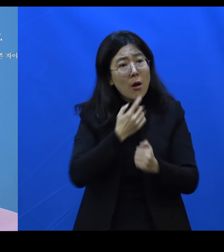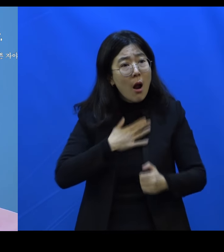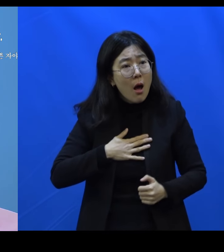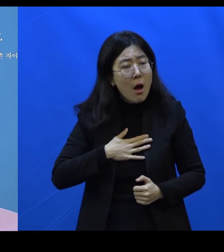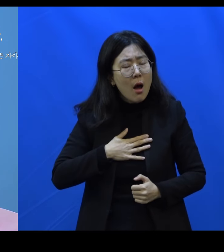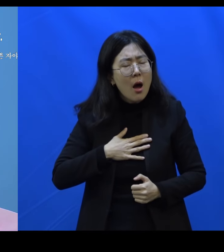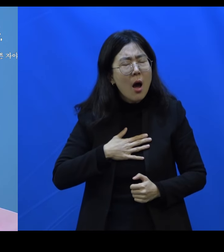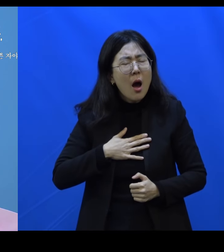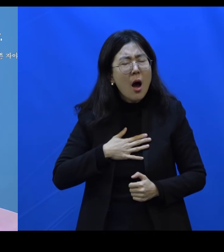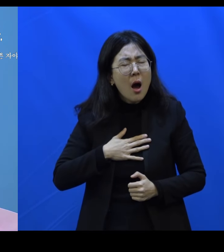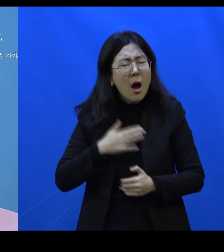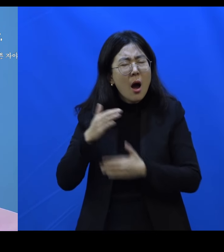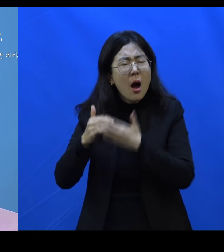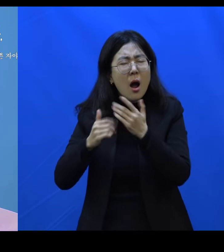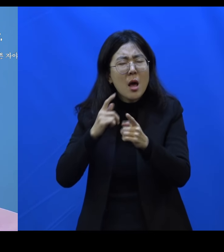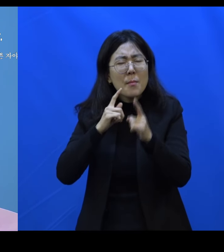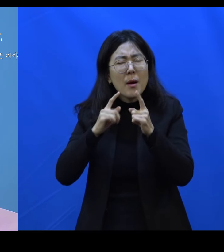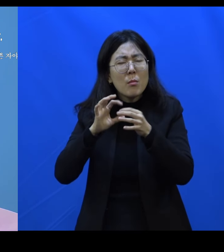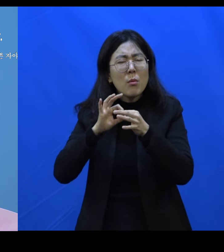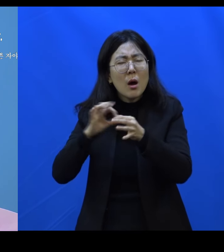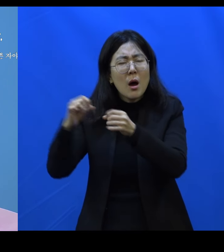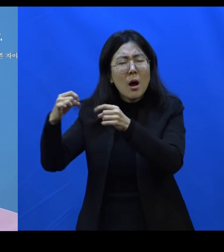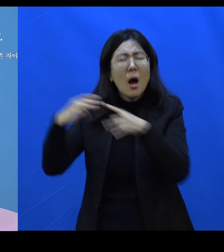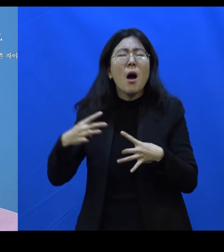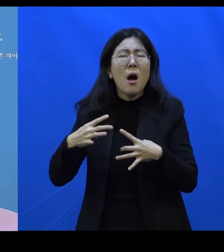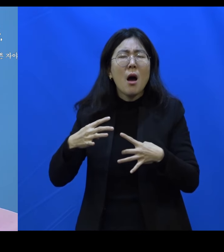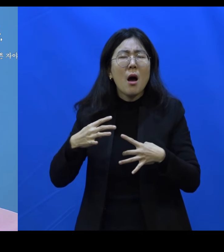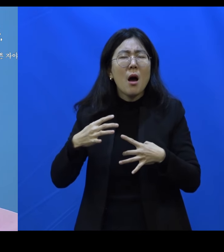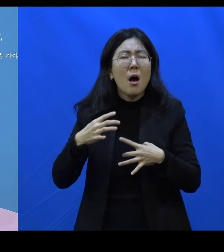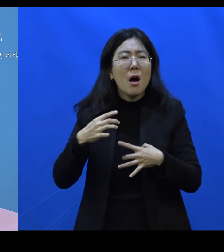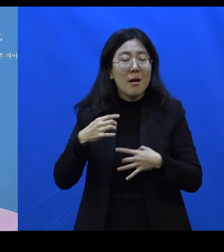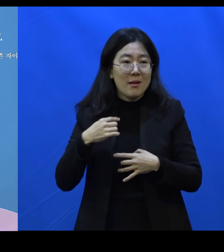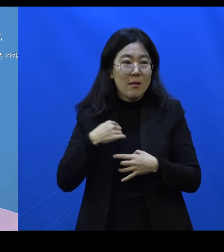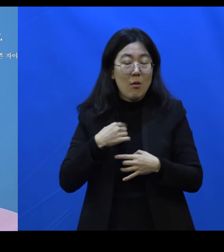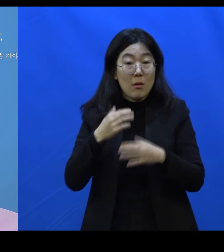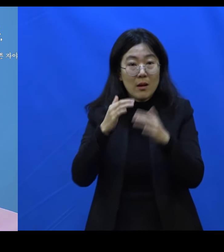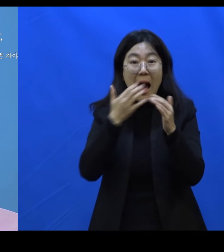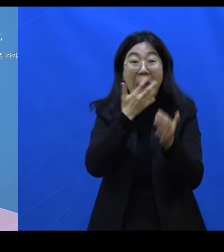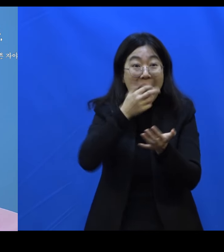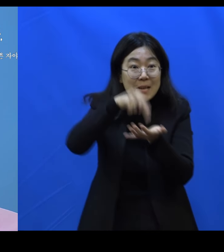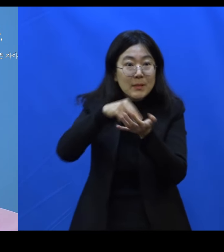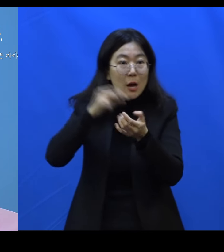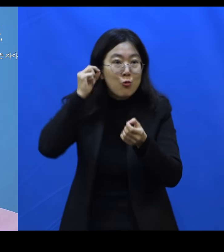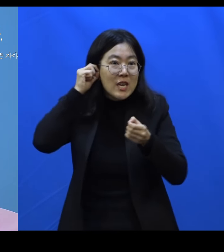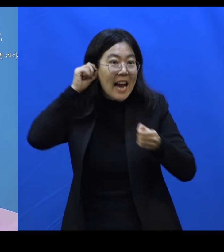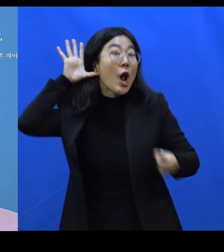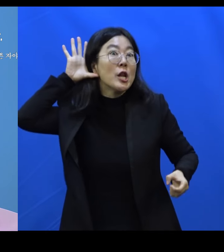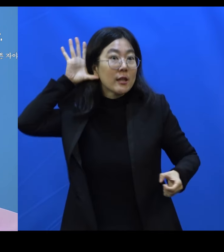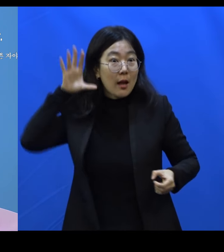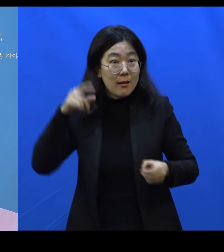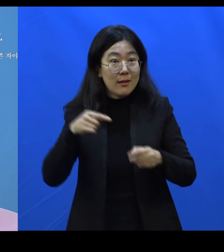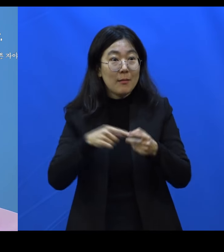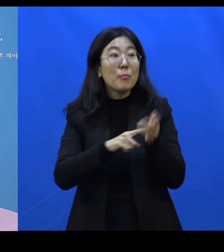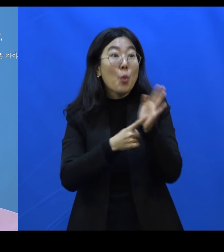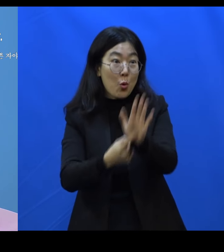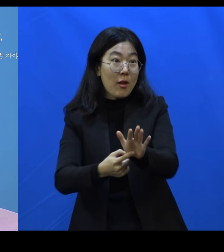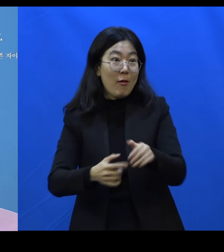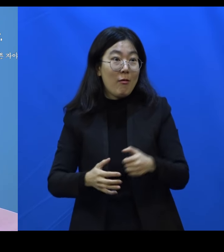들어야 믿음이 생기는 거고, 이 귀가 열리는 겁니다. 그러니까 언제 막 은혜가